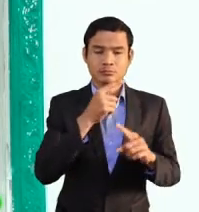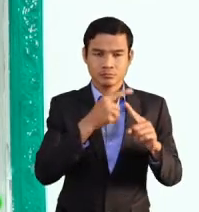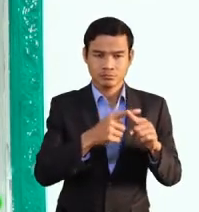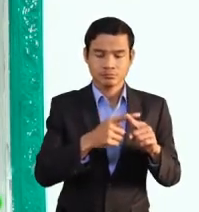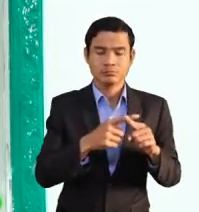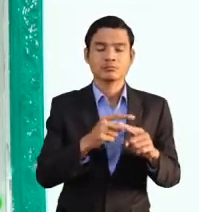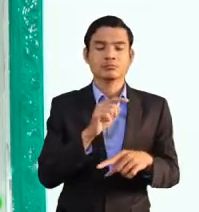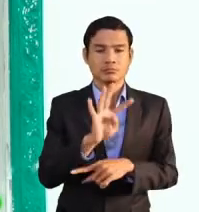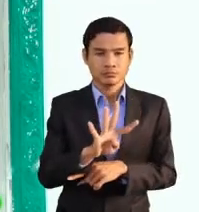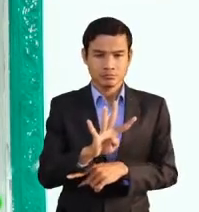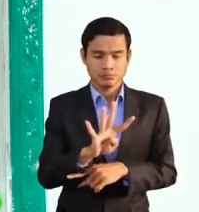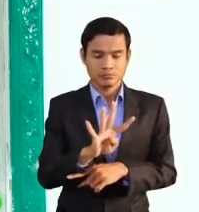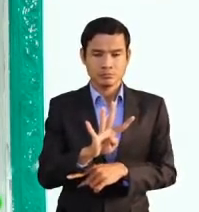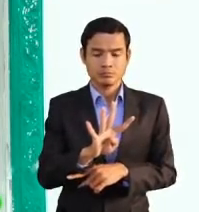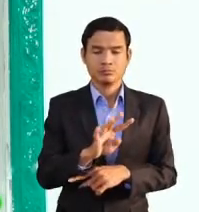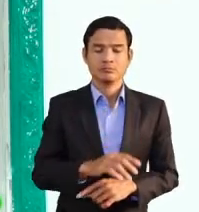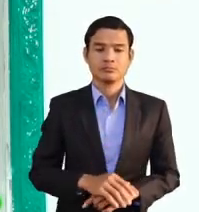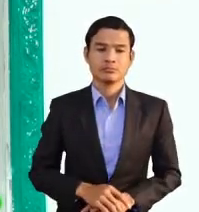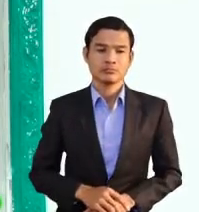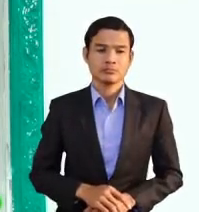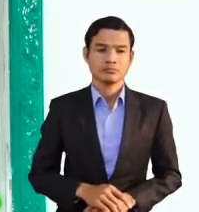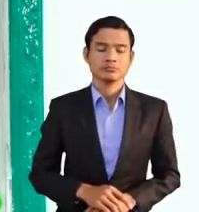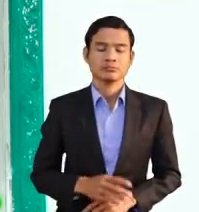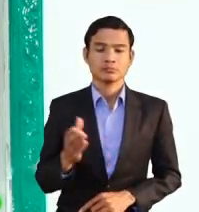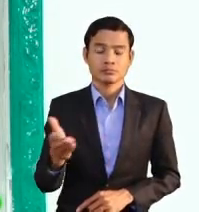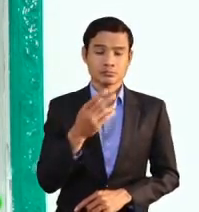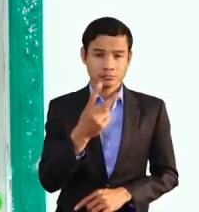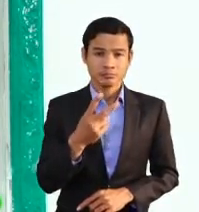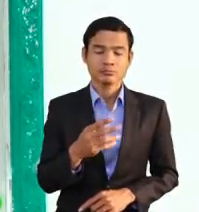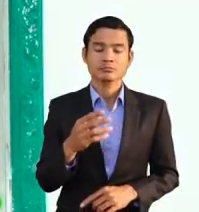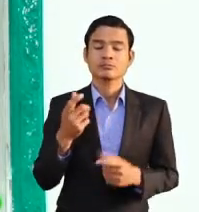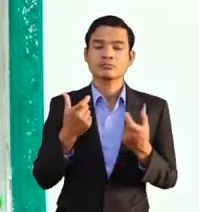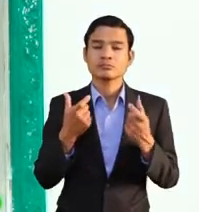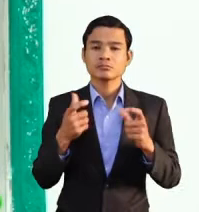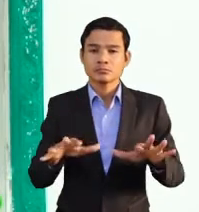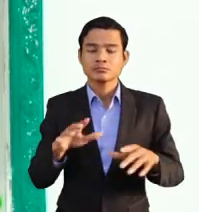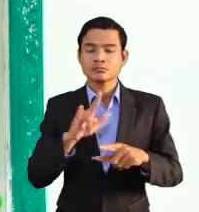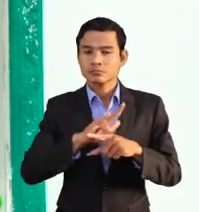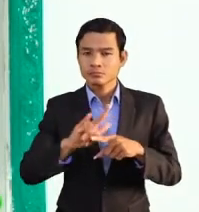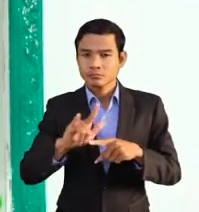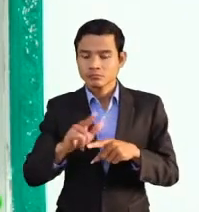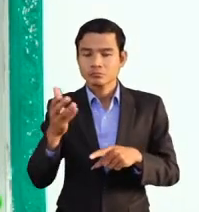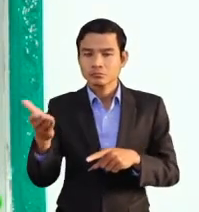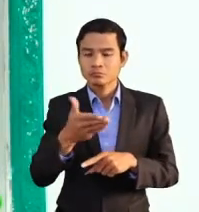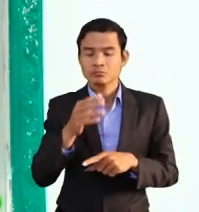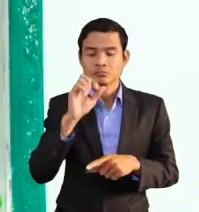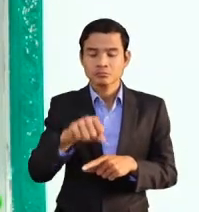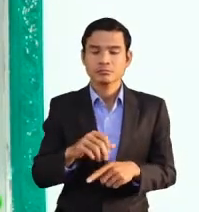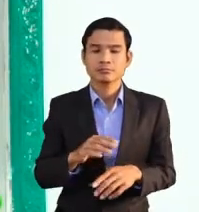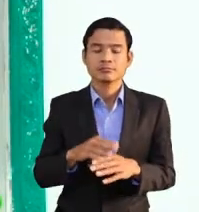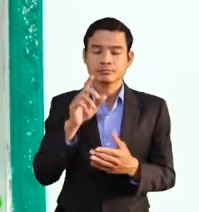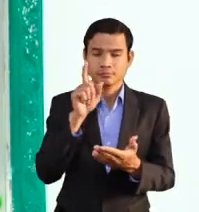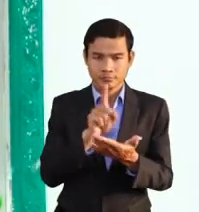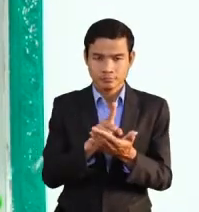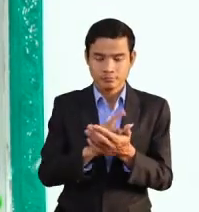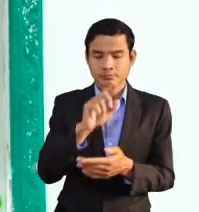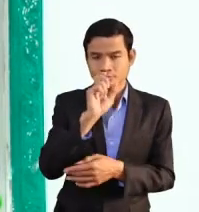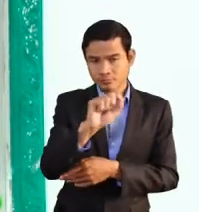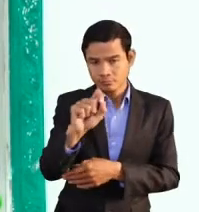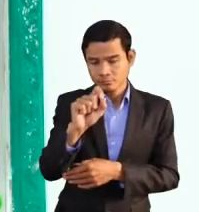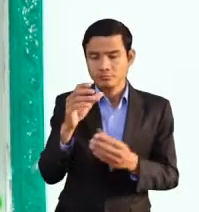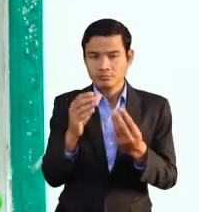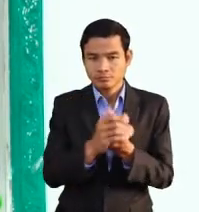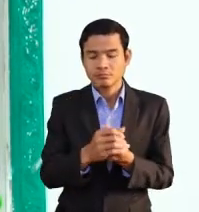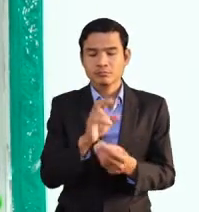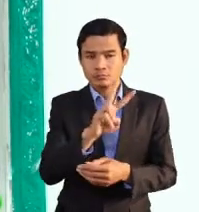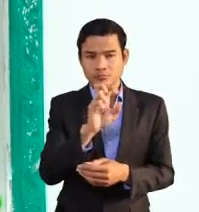con nắng buồn cha chẳng con mới đọc bài thơ phẩm màn vị thị cún cứ dương trời sò xế chầm nuôn chẳng